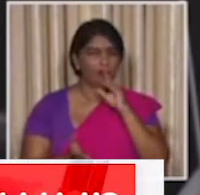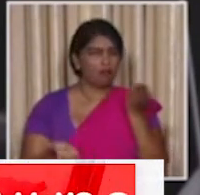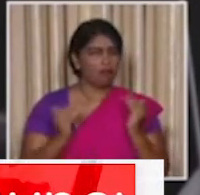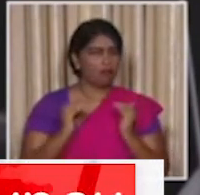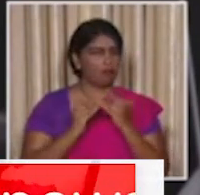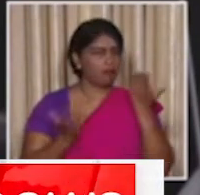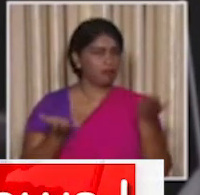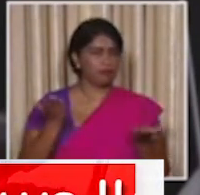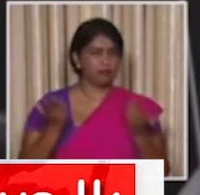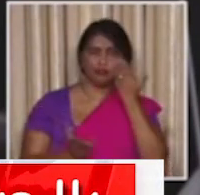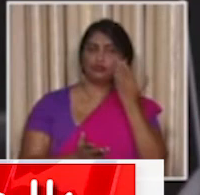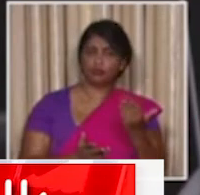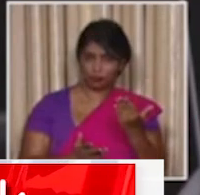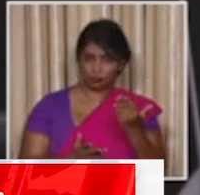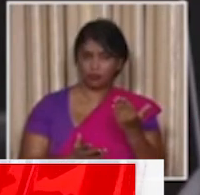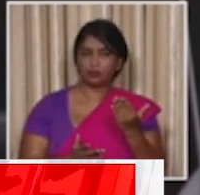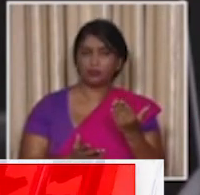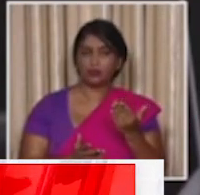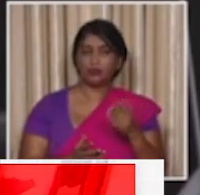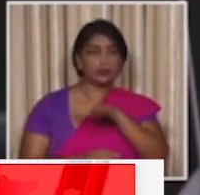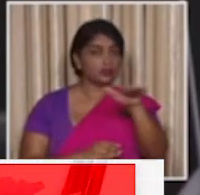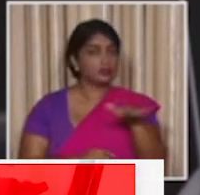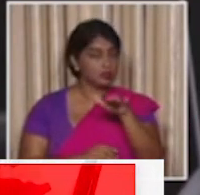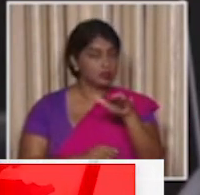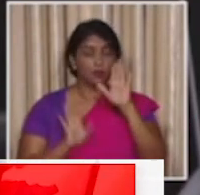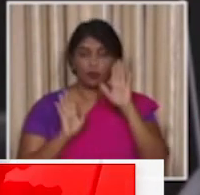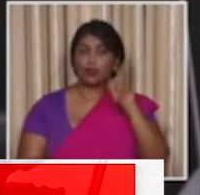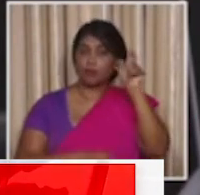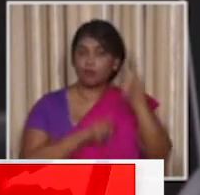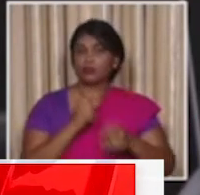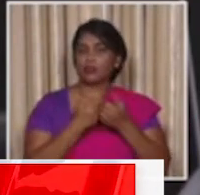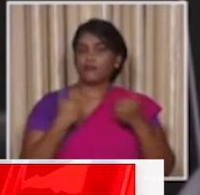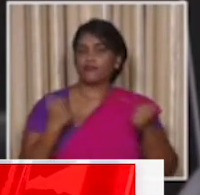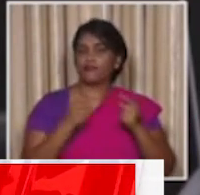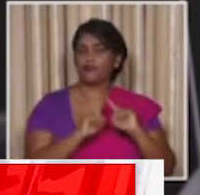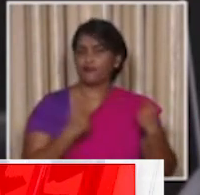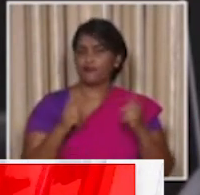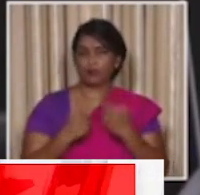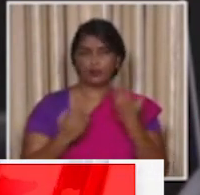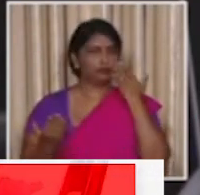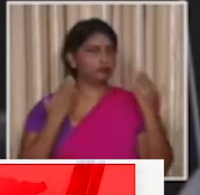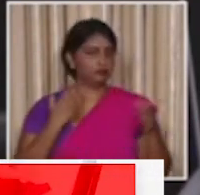අසමානතාවය ජනිත වනවා නම්, සමාජයේ ඒ පිරිස් වෙන වෙන විදිහට සලකනවා නම්,